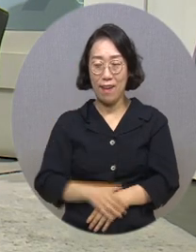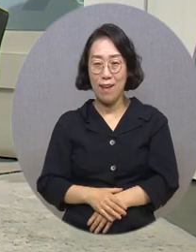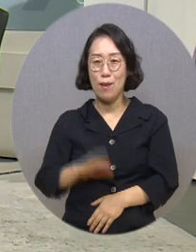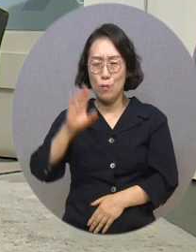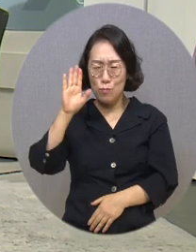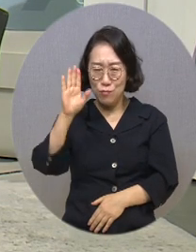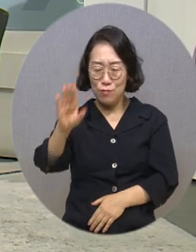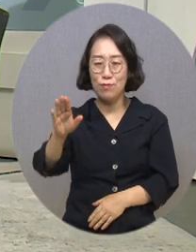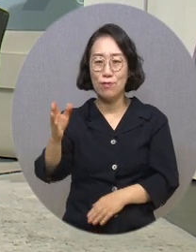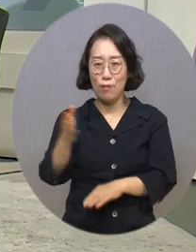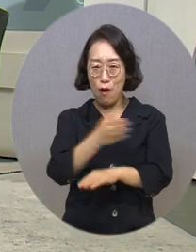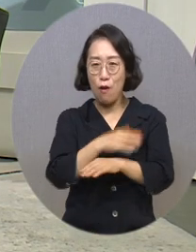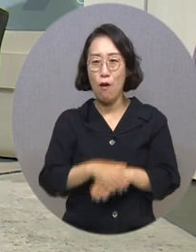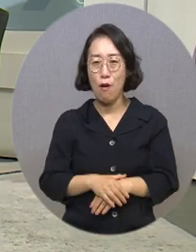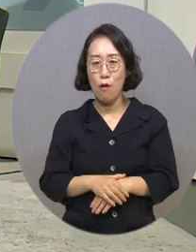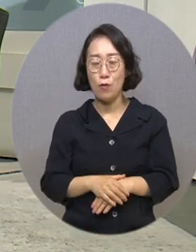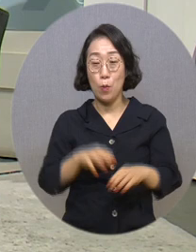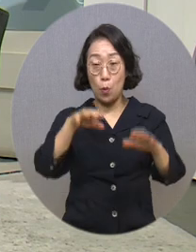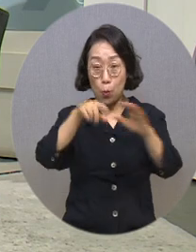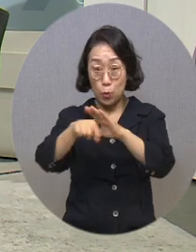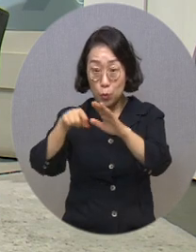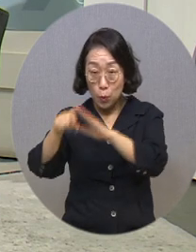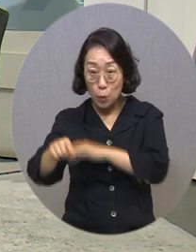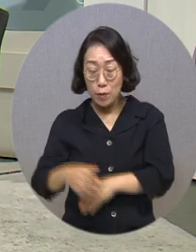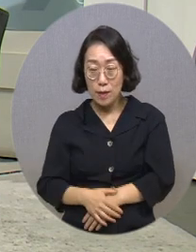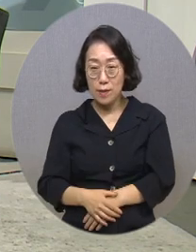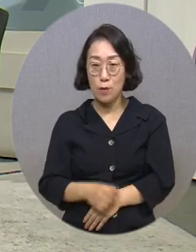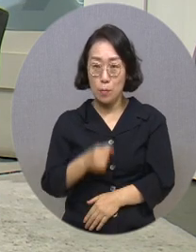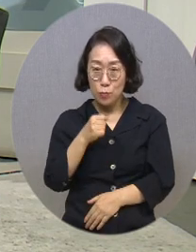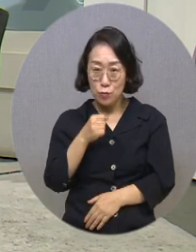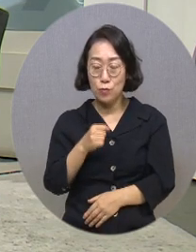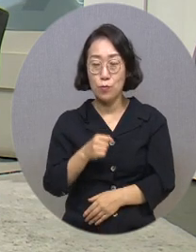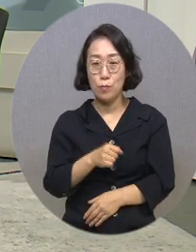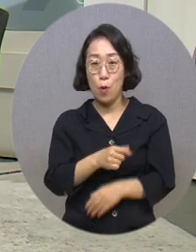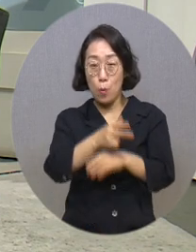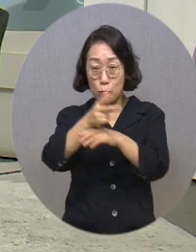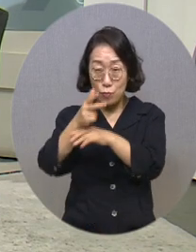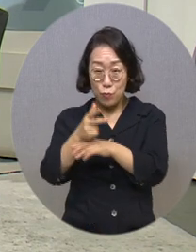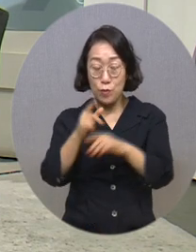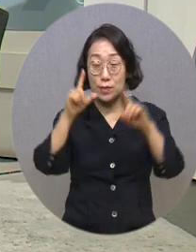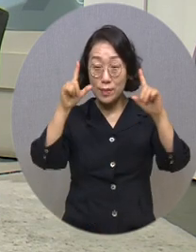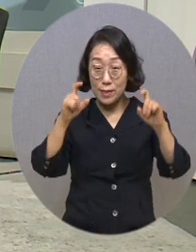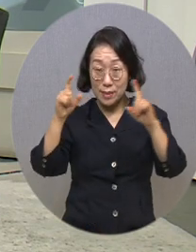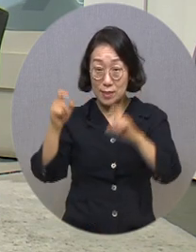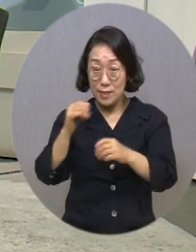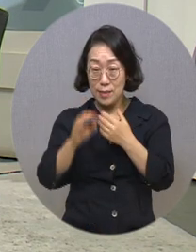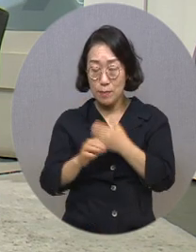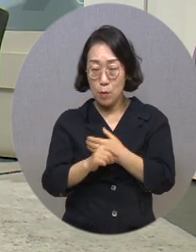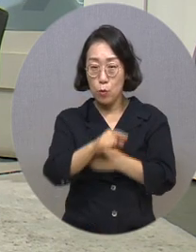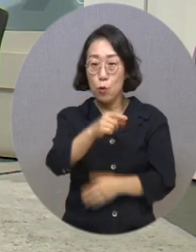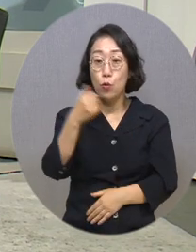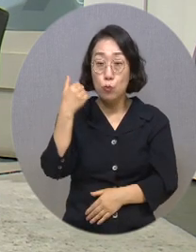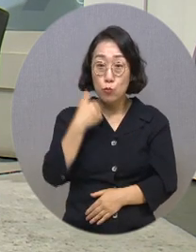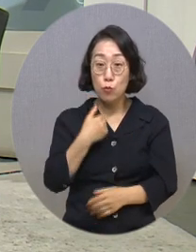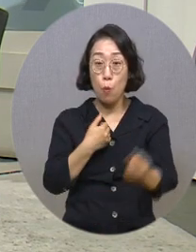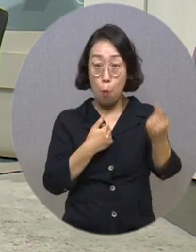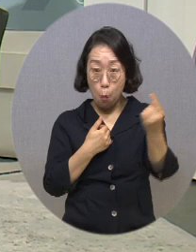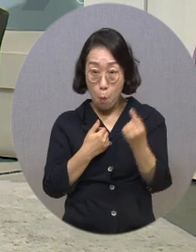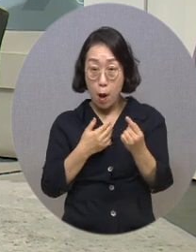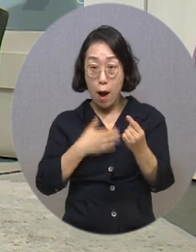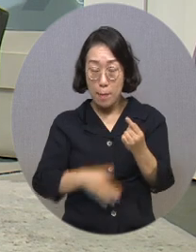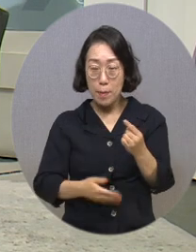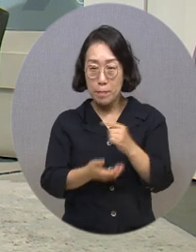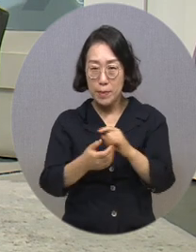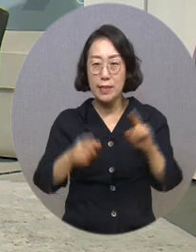후부터 어느 행사에 가든지 그 행사의 주인공을 미리 알아갖고 사진을 찍는 버릇이